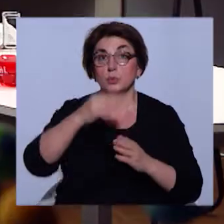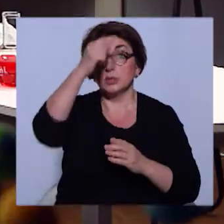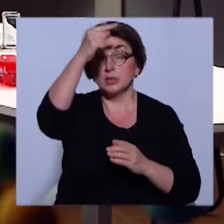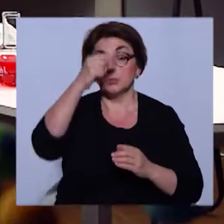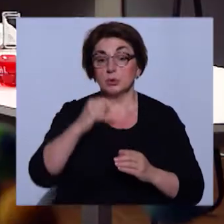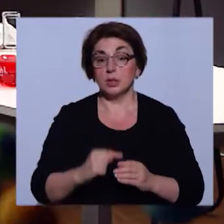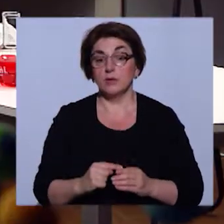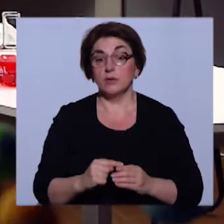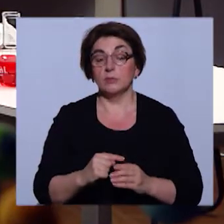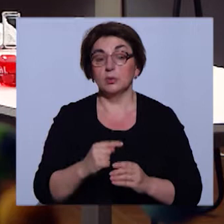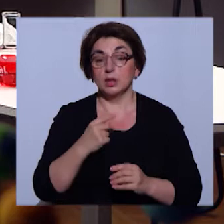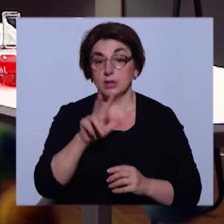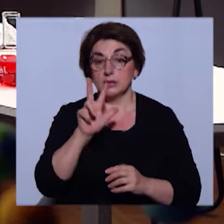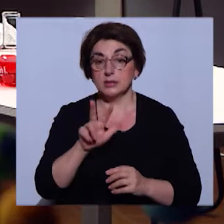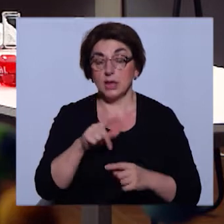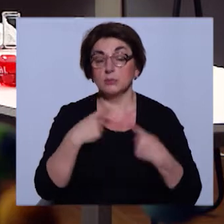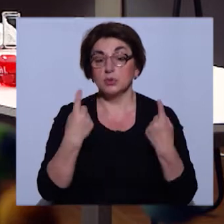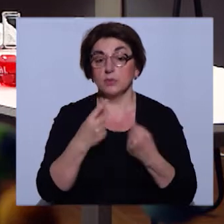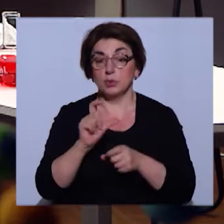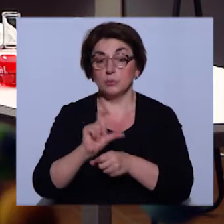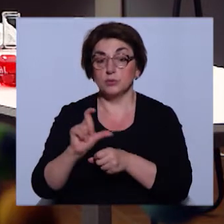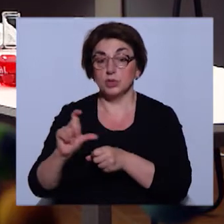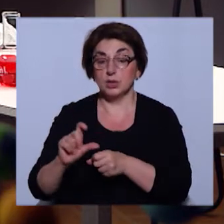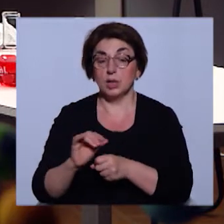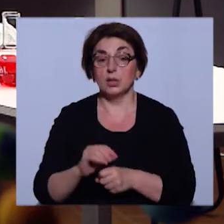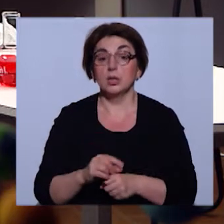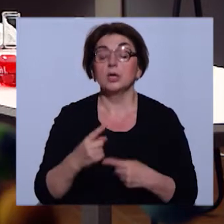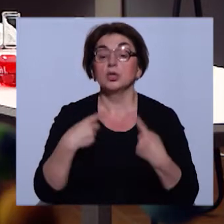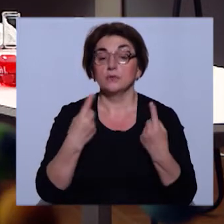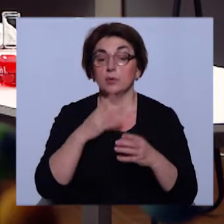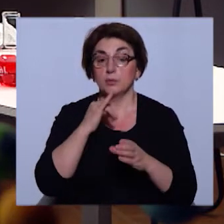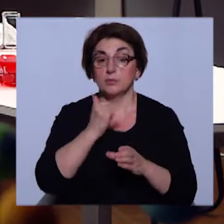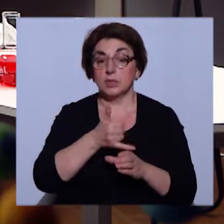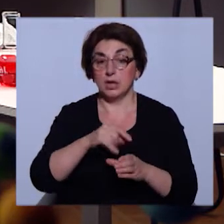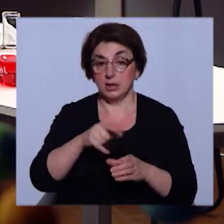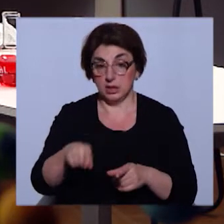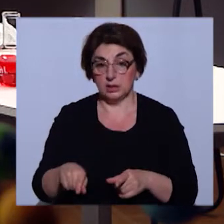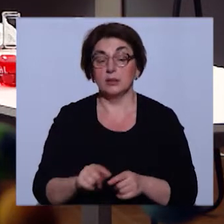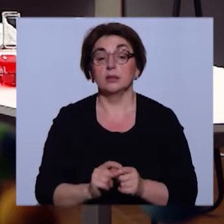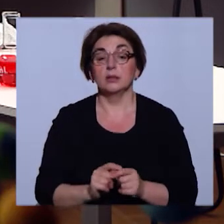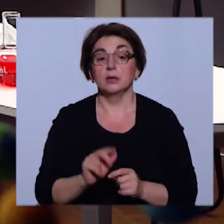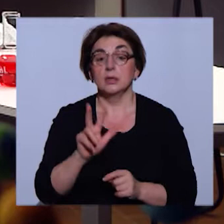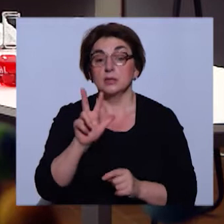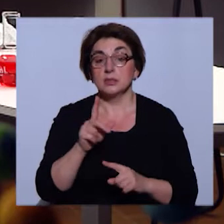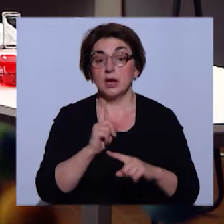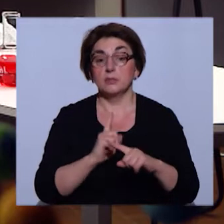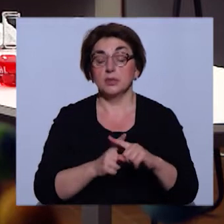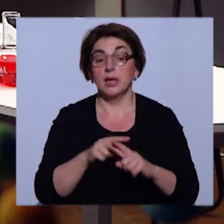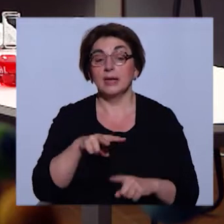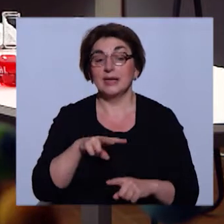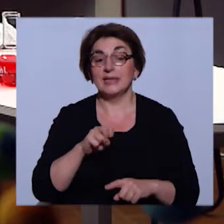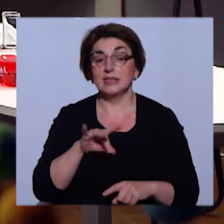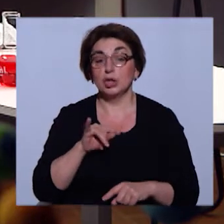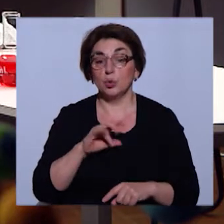მაქვს სამი ჭურჭელი, ქიმიური ჭურჭელი, რომელშიც არის გამოხდილი წყალი და მოდით ნახოთ სამი მეტალი,